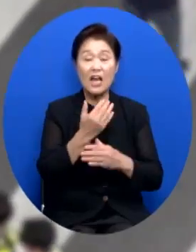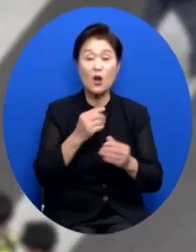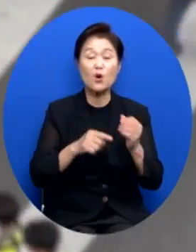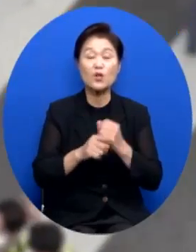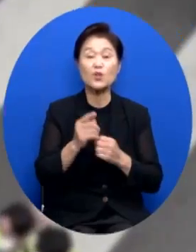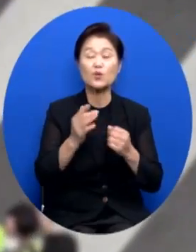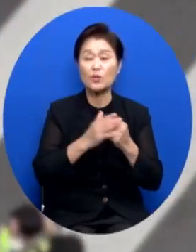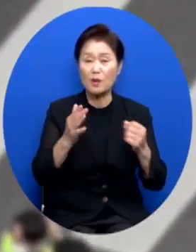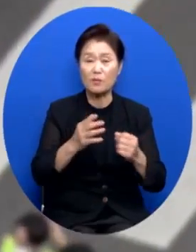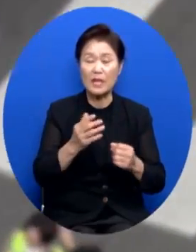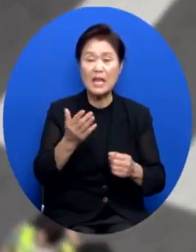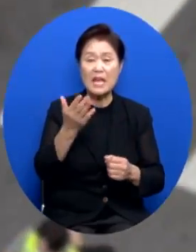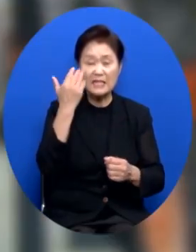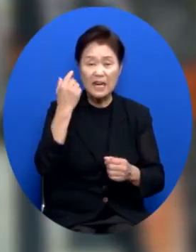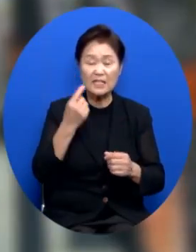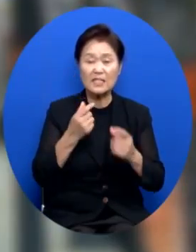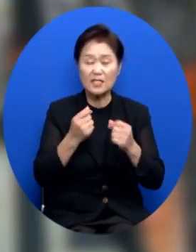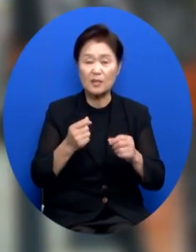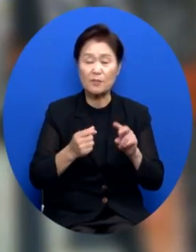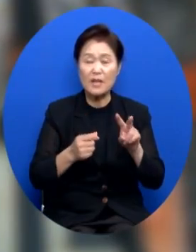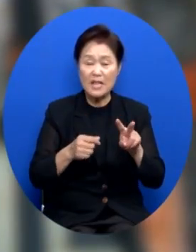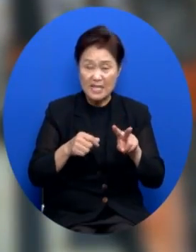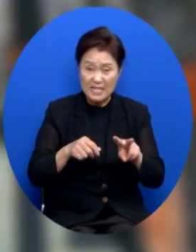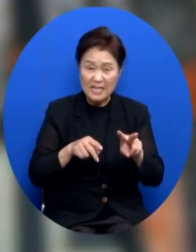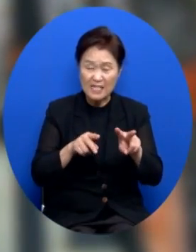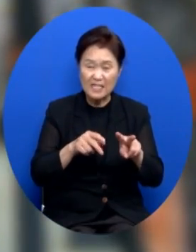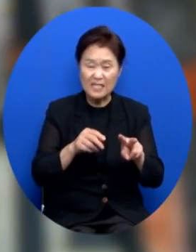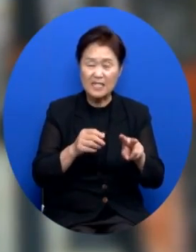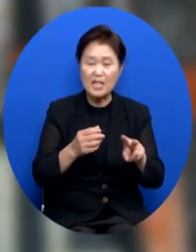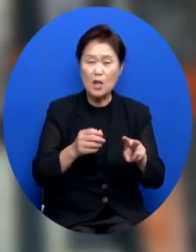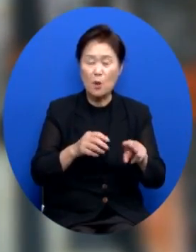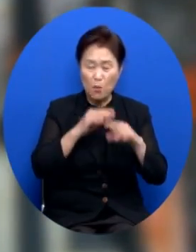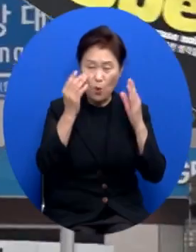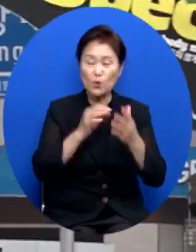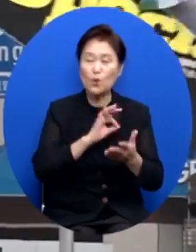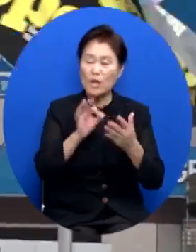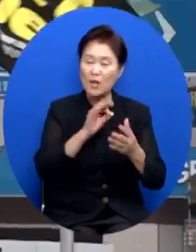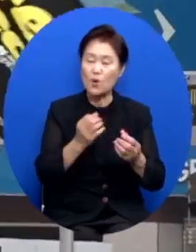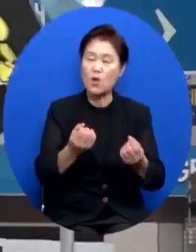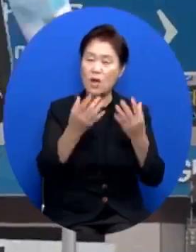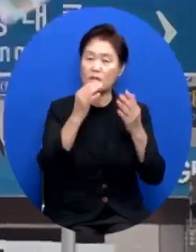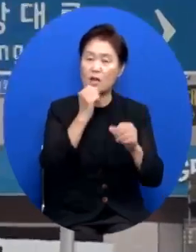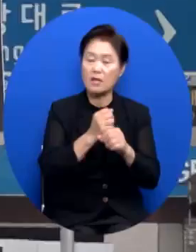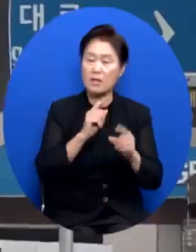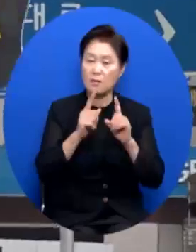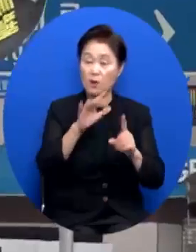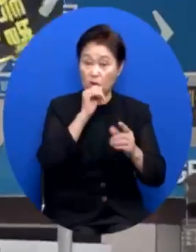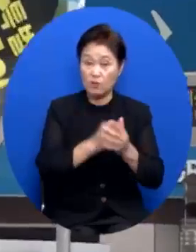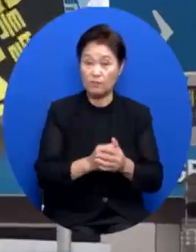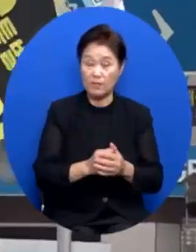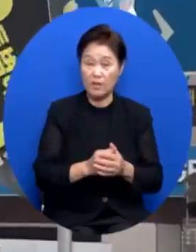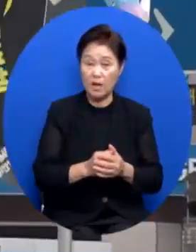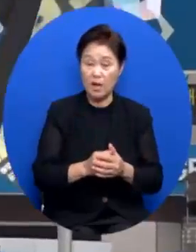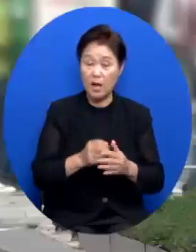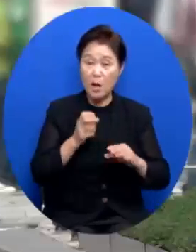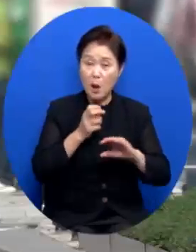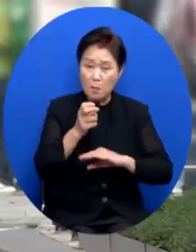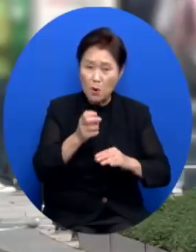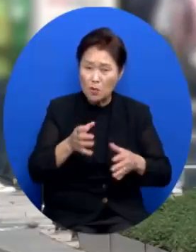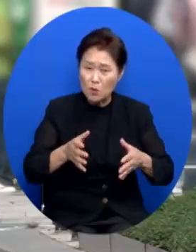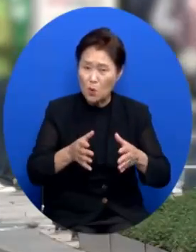지난해와 같이 2차선을 모두 사용해 행사를 진행하겠다는 입장을 밝혔습니다. 대중교통 전용도로에서 열릴